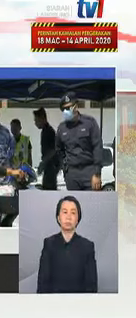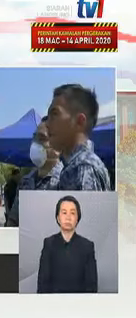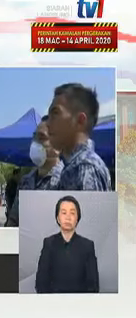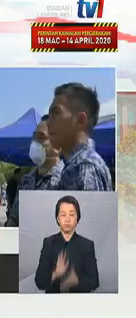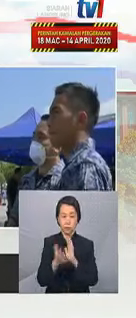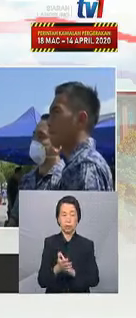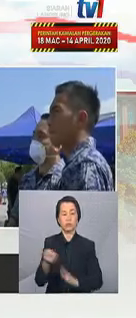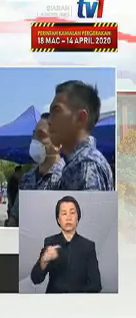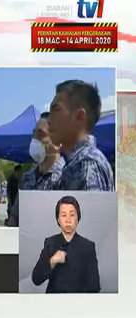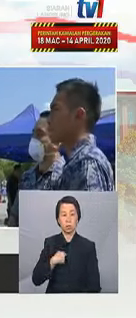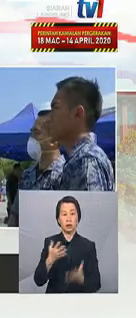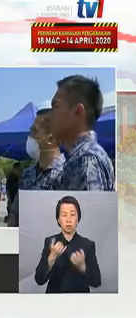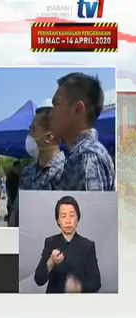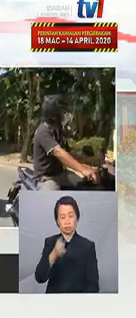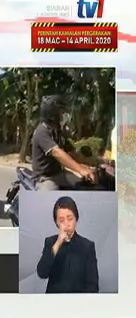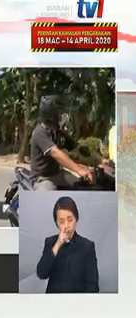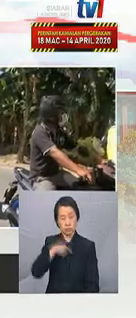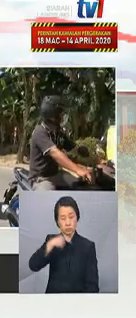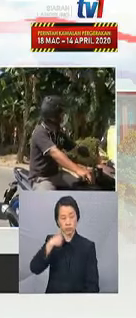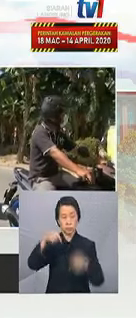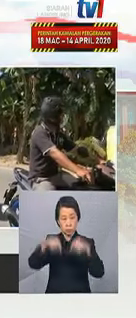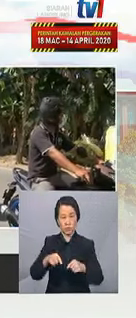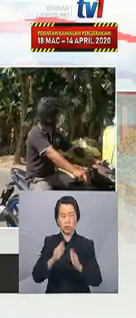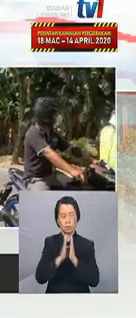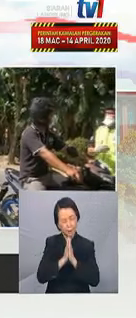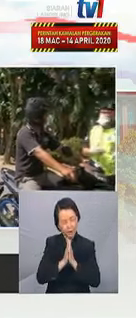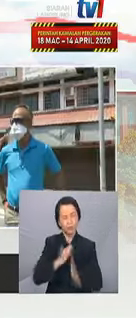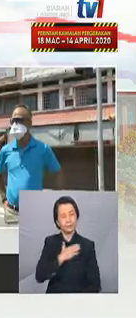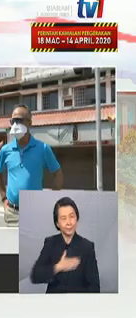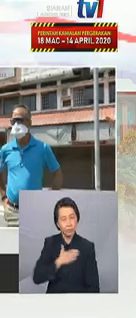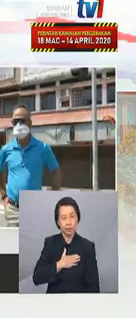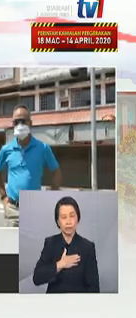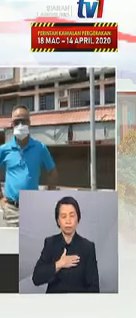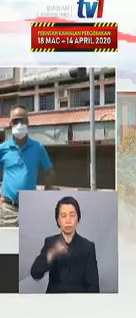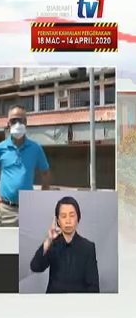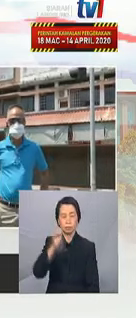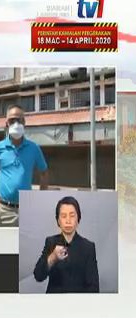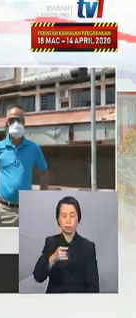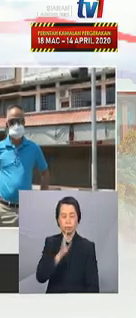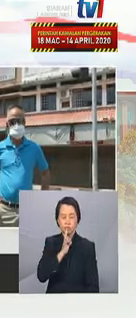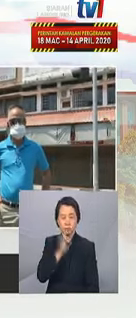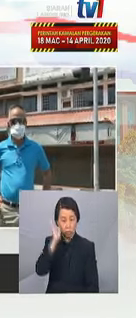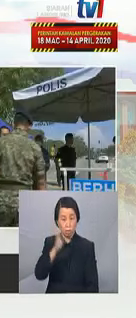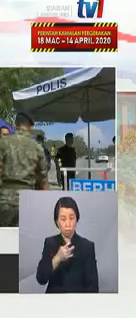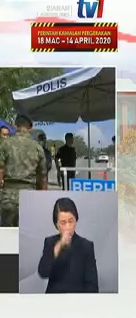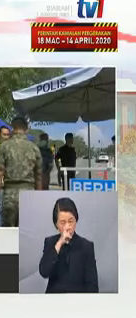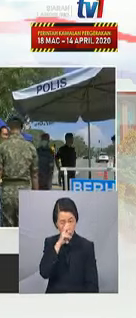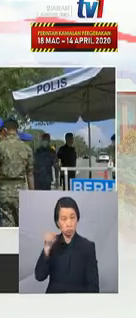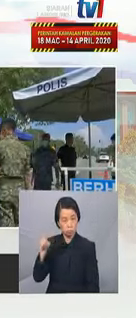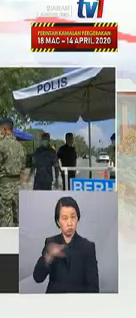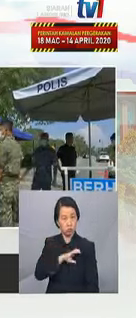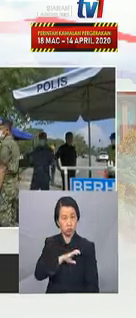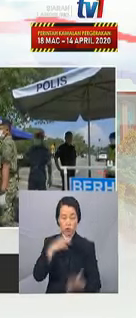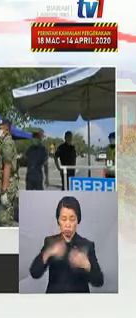Jadi saya ingin tegaskan bahawa tolong, seperti kita katakan, tindakan keras diambil, telah